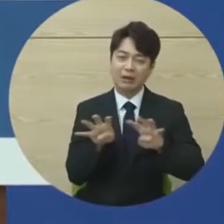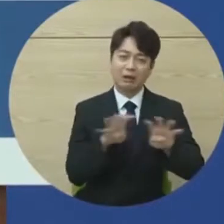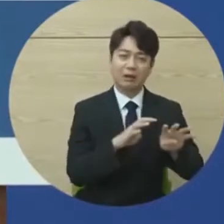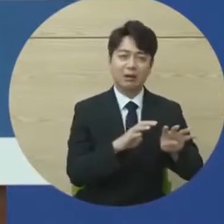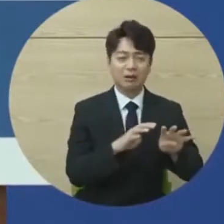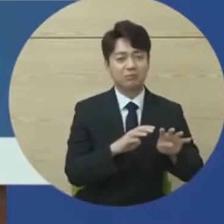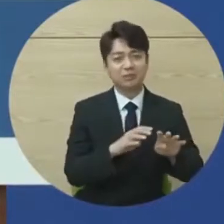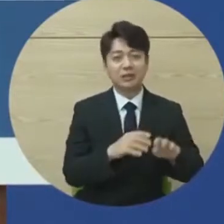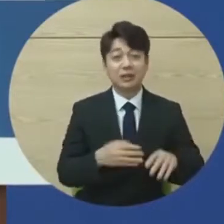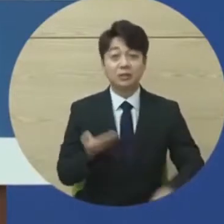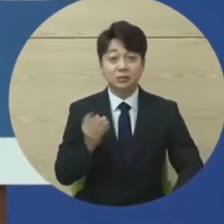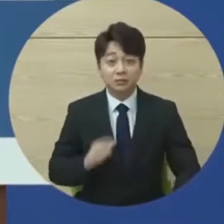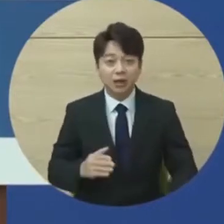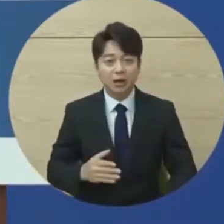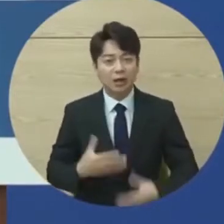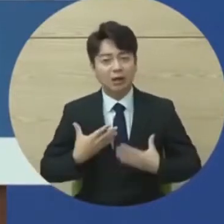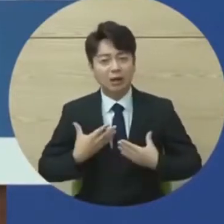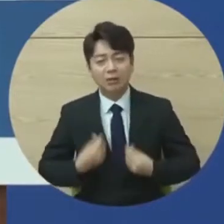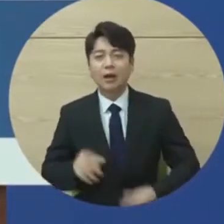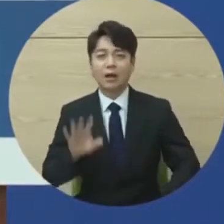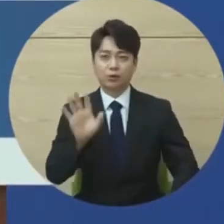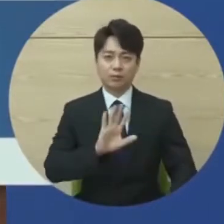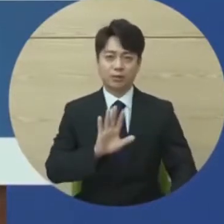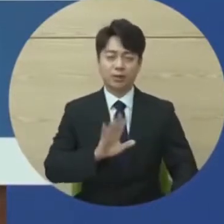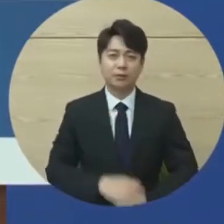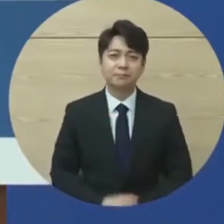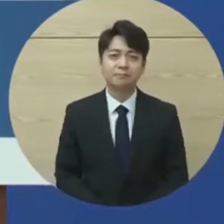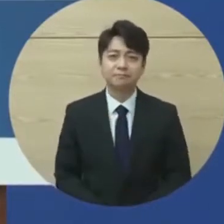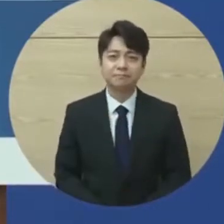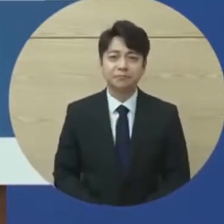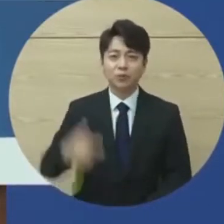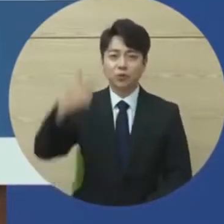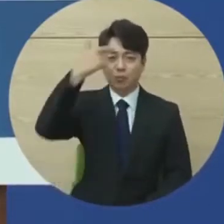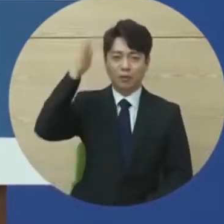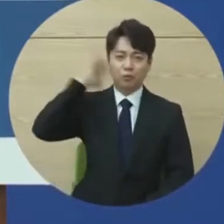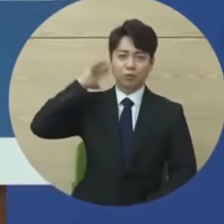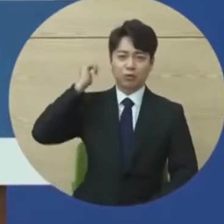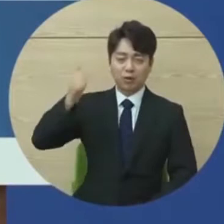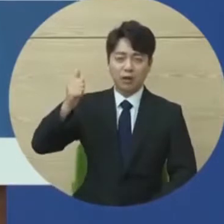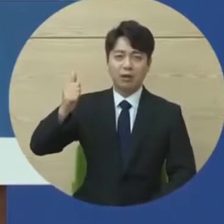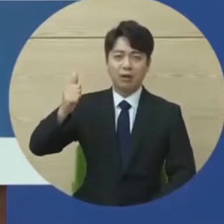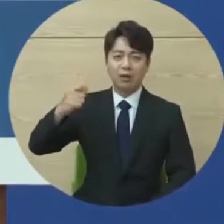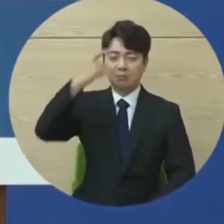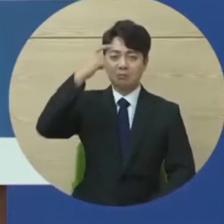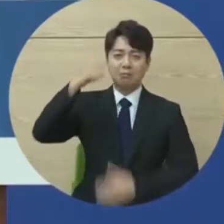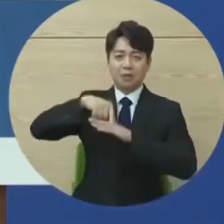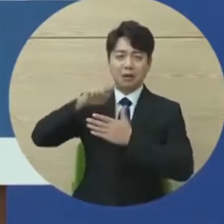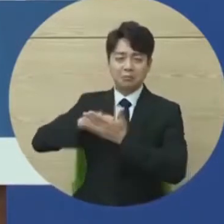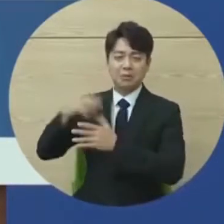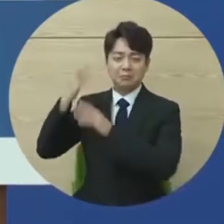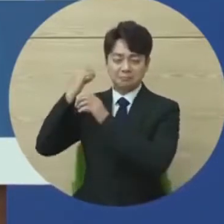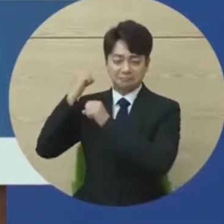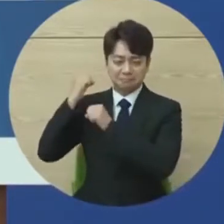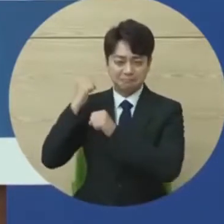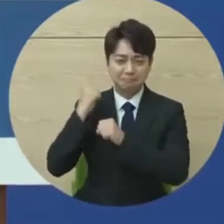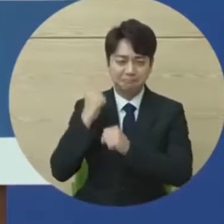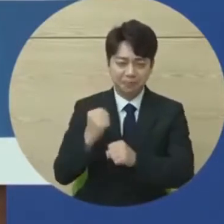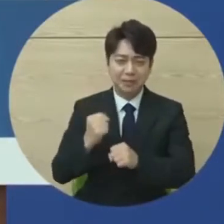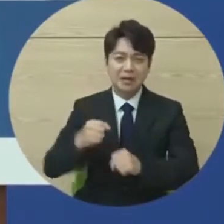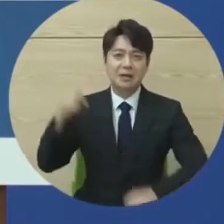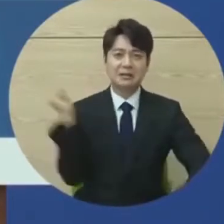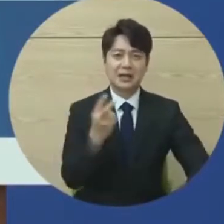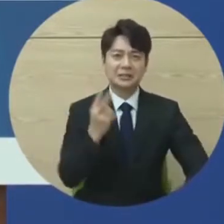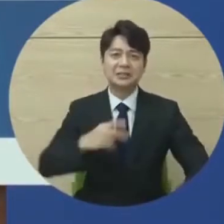가치, 문재인의 운명, 부산 당원들의 마음의 불꽃을 다시 우리가 세워야